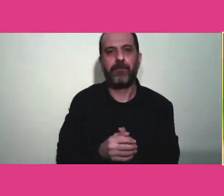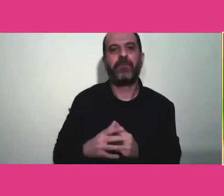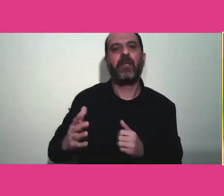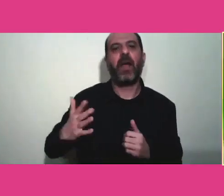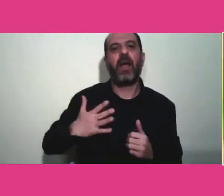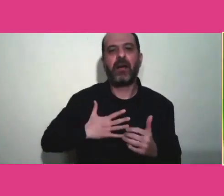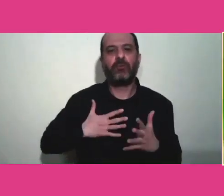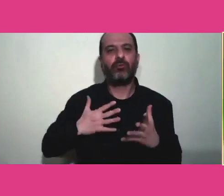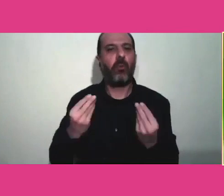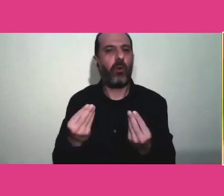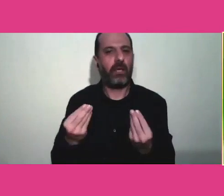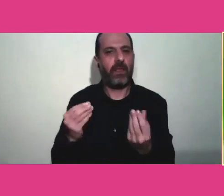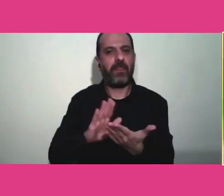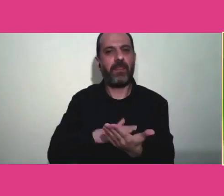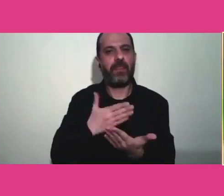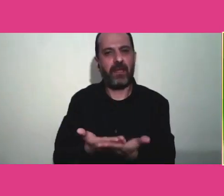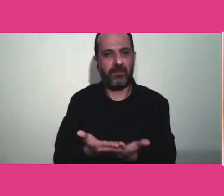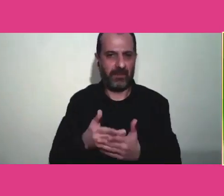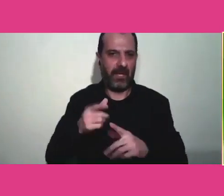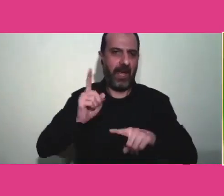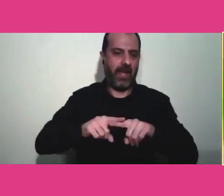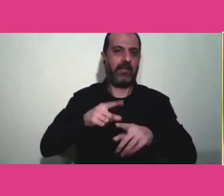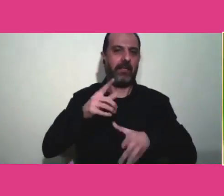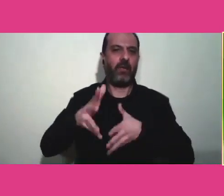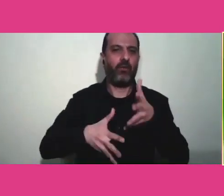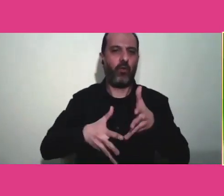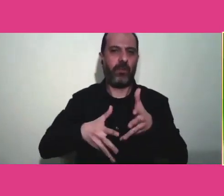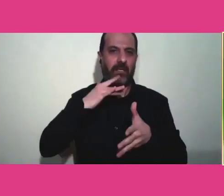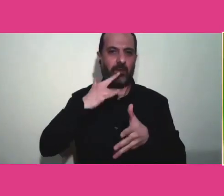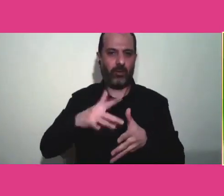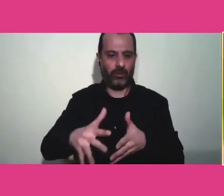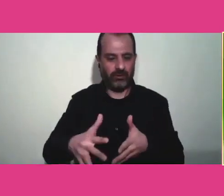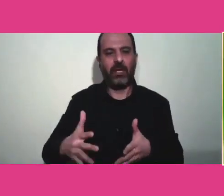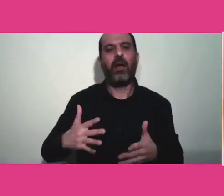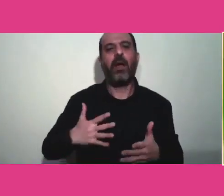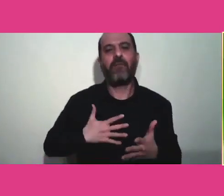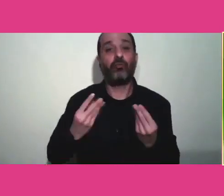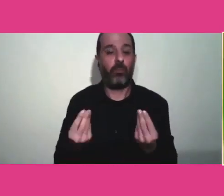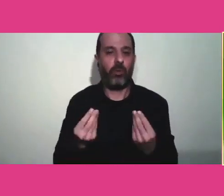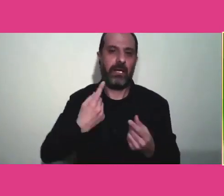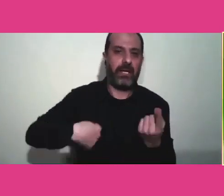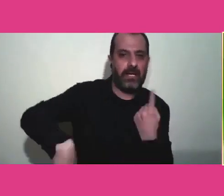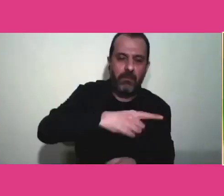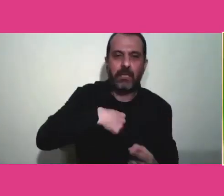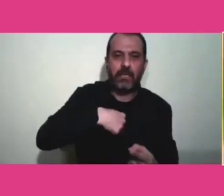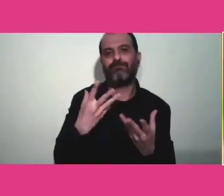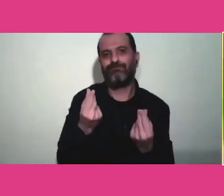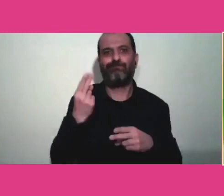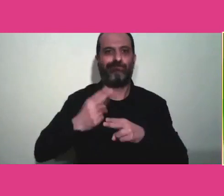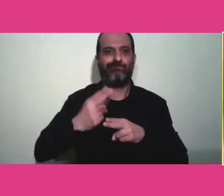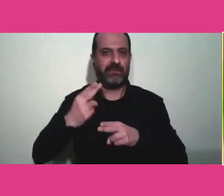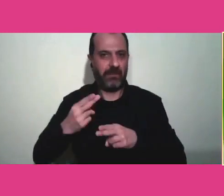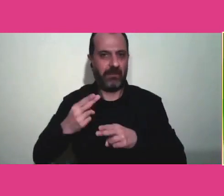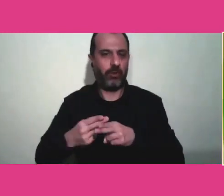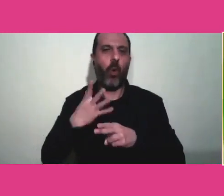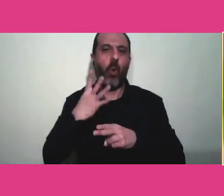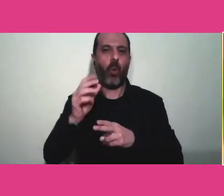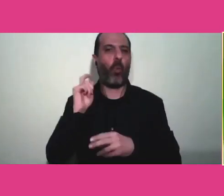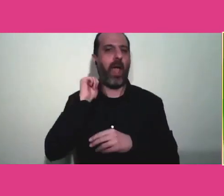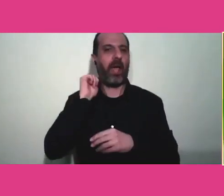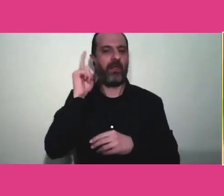μας κάνουν τη διερμηνία στην ελληνική νοηματική γλώσσα. Είναι πάρα πολύ σημαντικό για μας η εκδήλωσή μας να